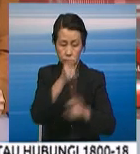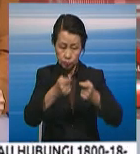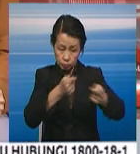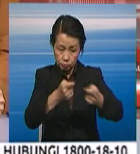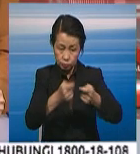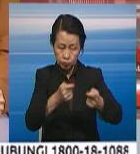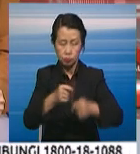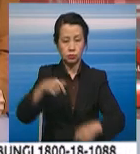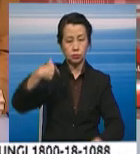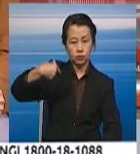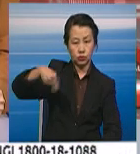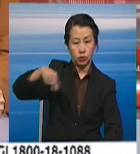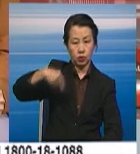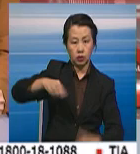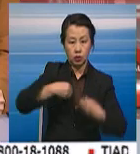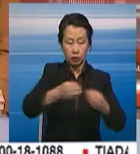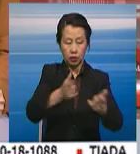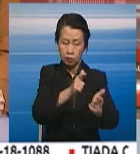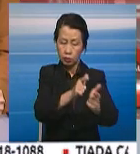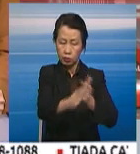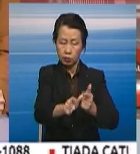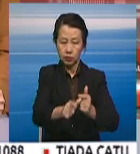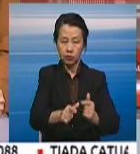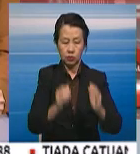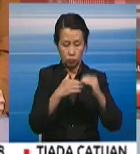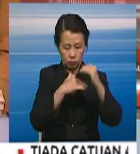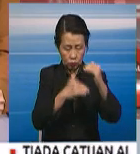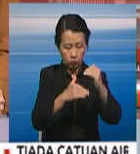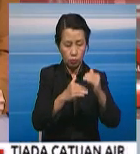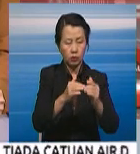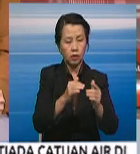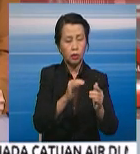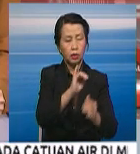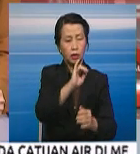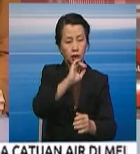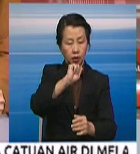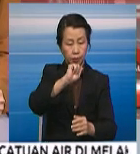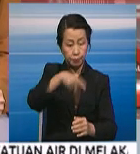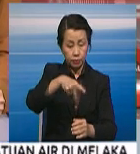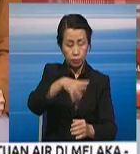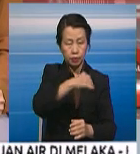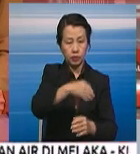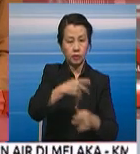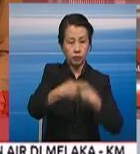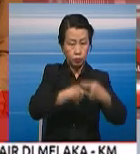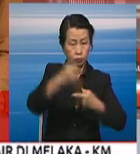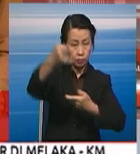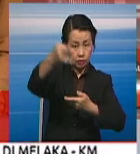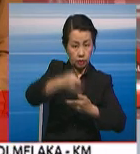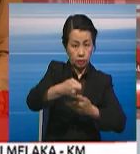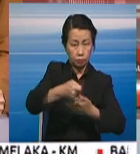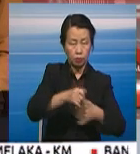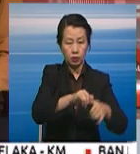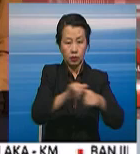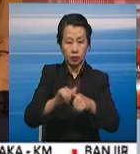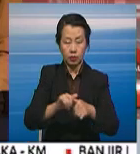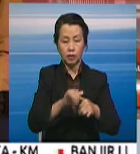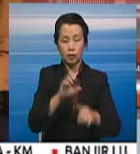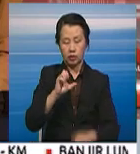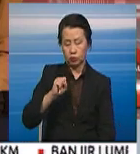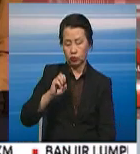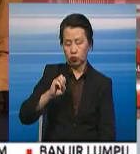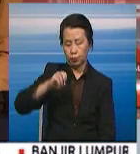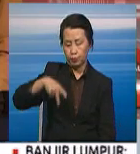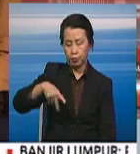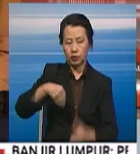urus berkualiti bagi memberi kelulusan kuota import AP selain proses pengimportannya. Piawaian prosedur operasi